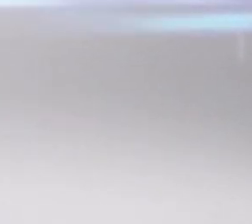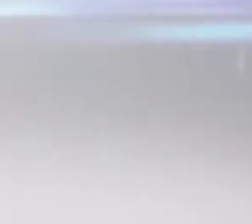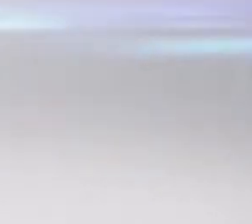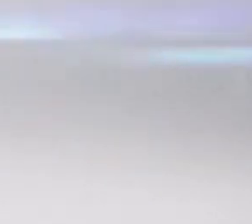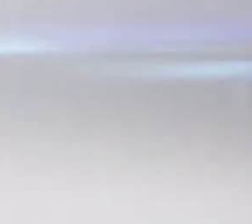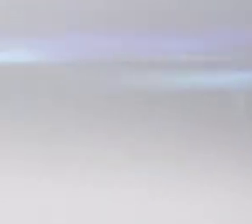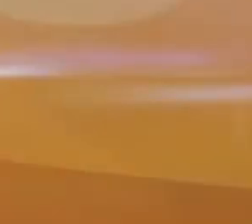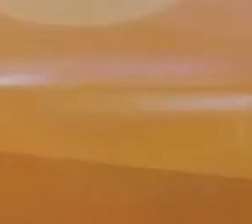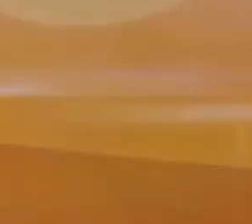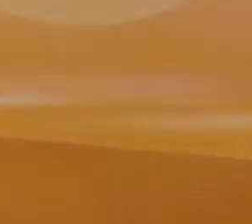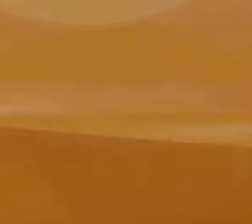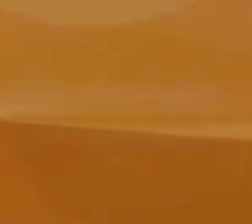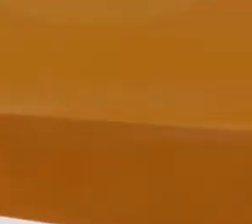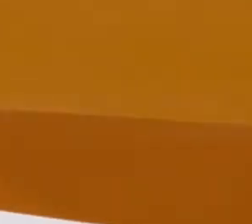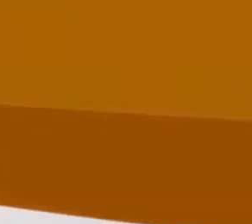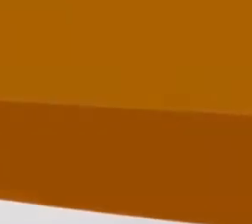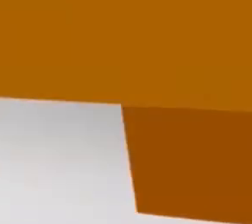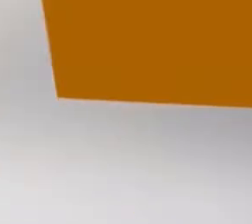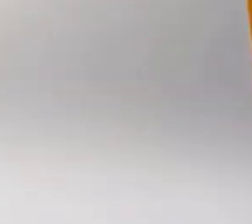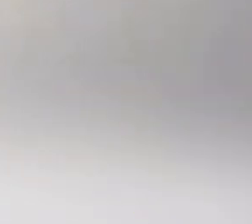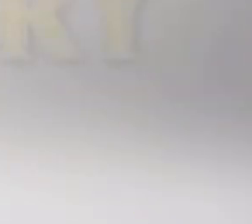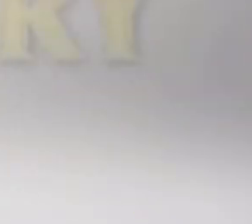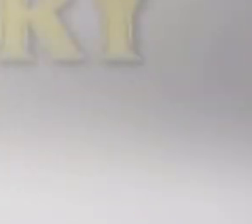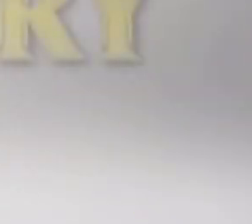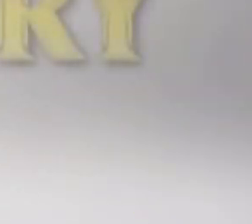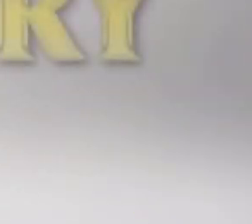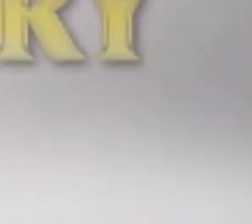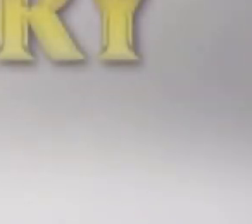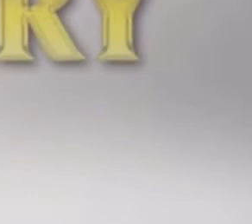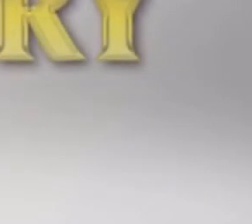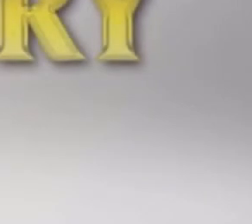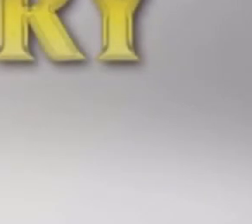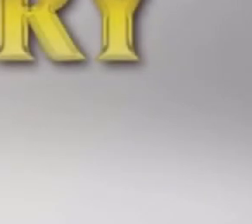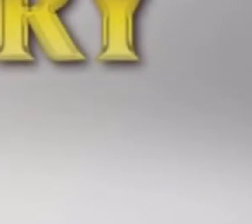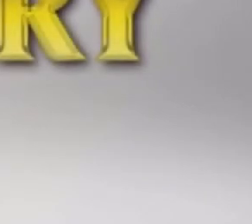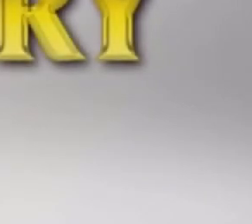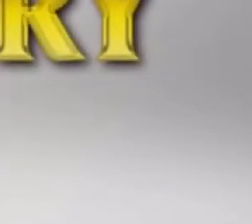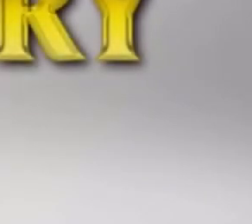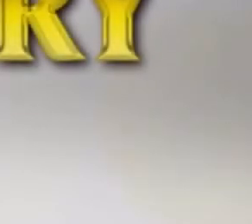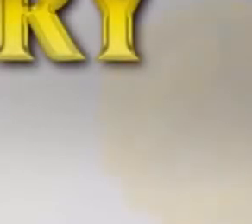May aral natin ang kwento